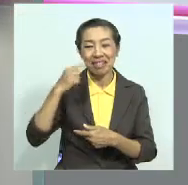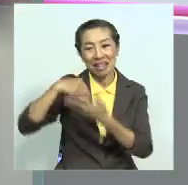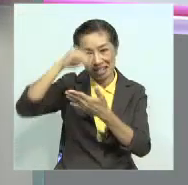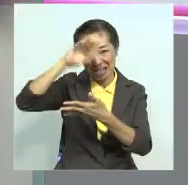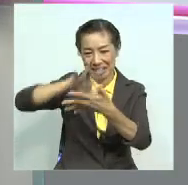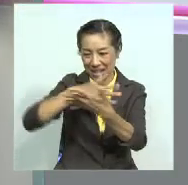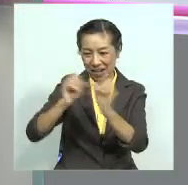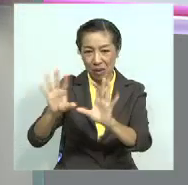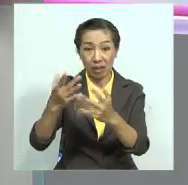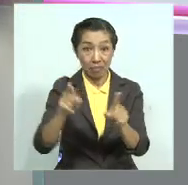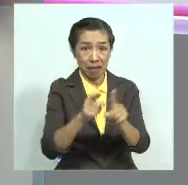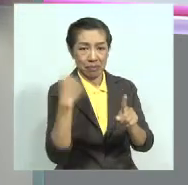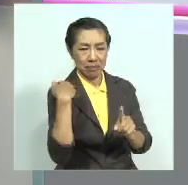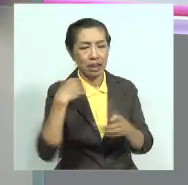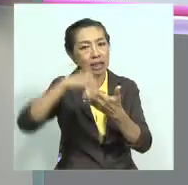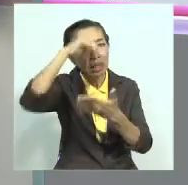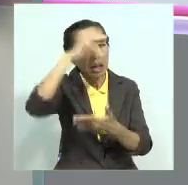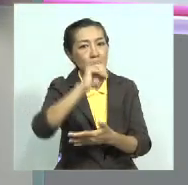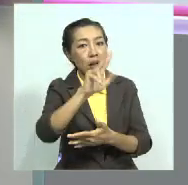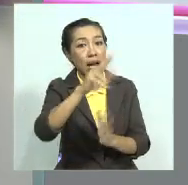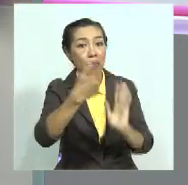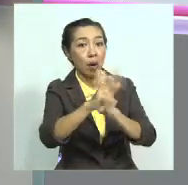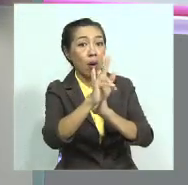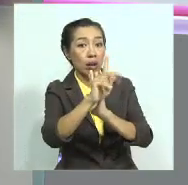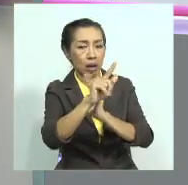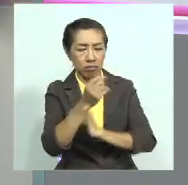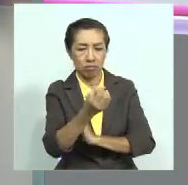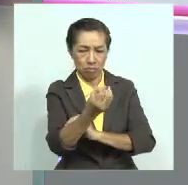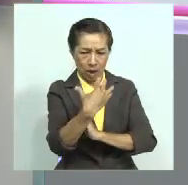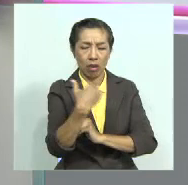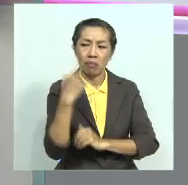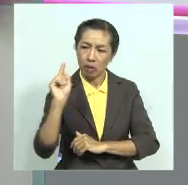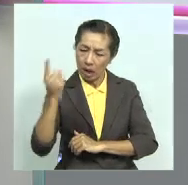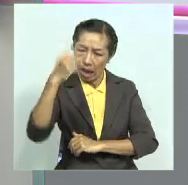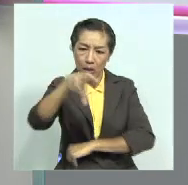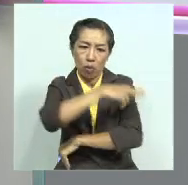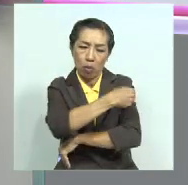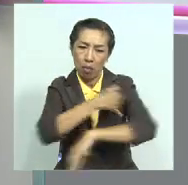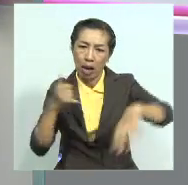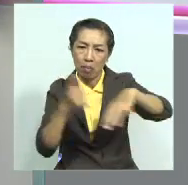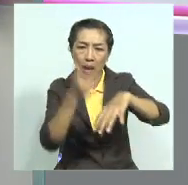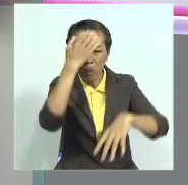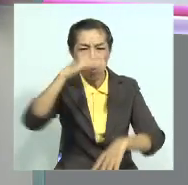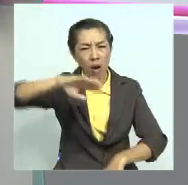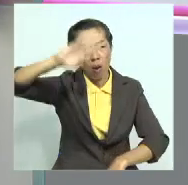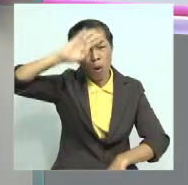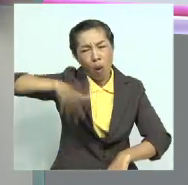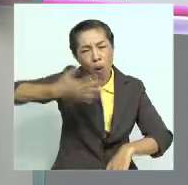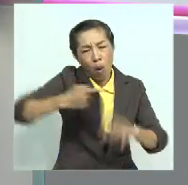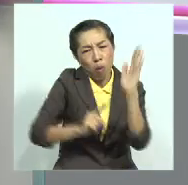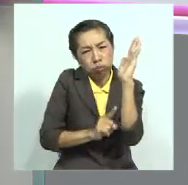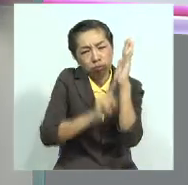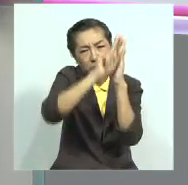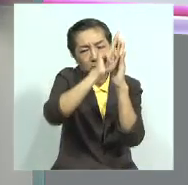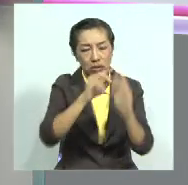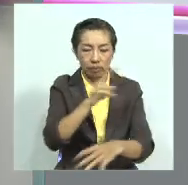อ๋อ ใช่อย่างน้องคนนี้ที่เขาบอกว่าเป็นนักเรียนชั้นม .3 ที่ขอนแก่นนะครับเขาบอกว่าตอนแรกเนี่ยเข้าโรงพยาบาลเพราะว่ามีอาการไข้ขึ้นสูงแต่พอทีม